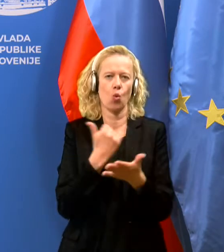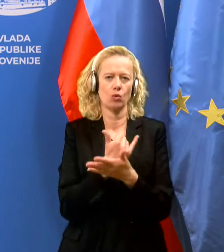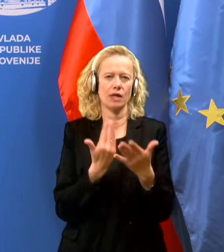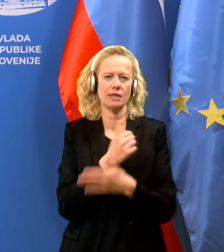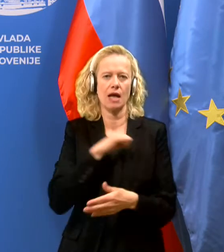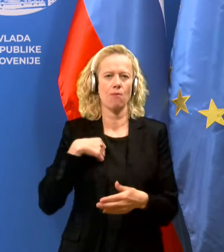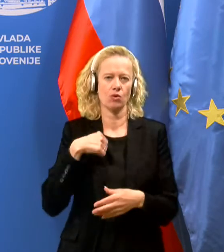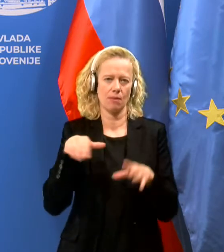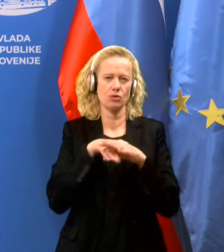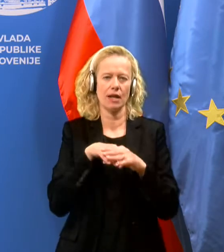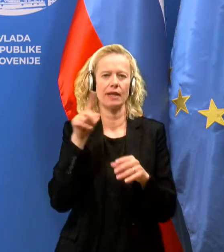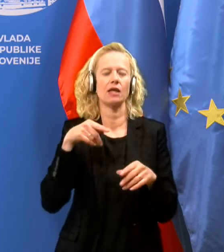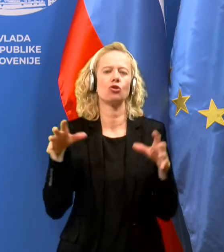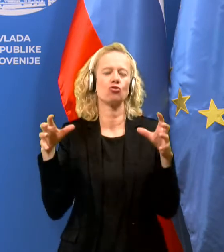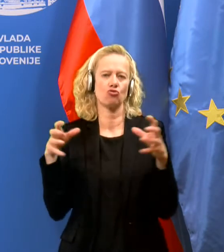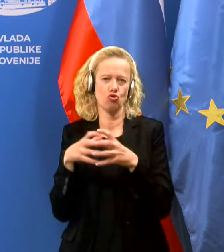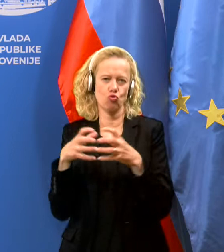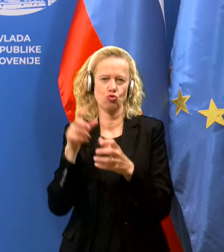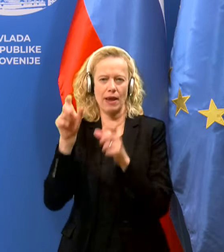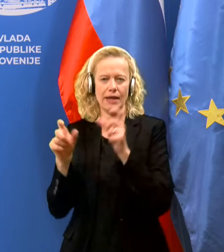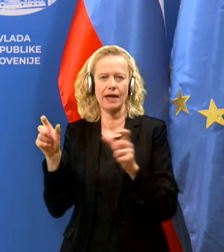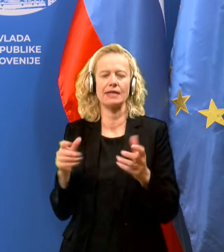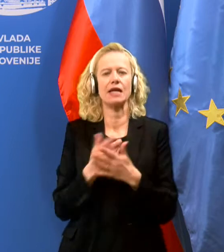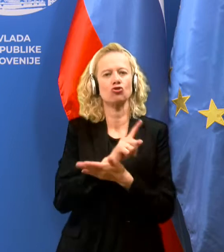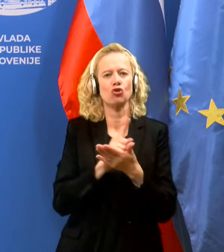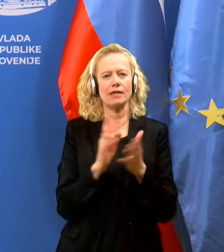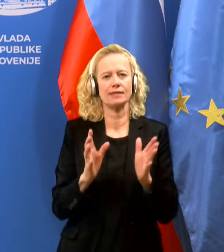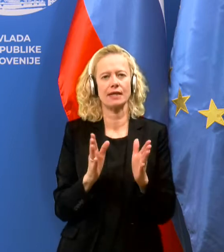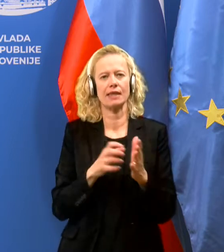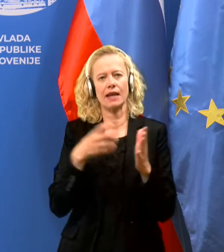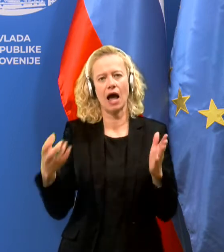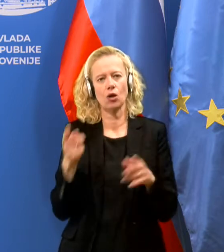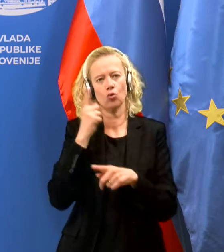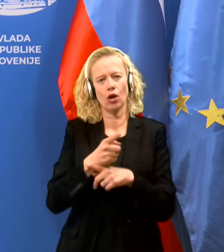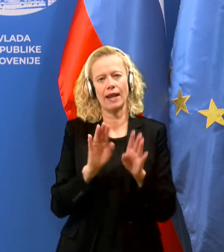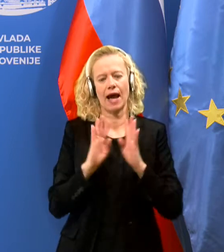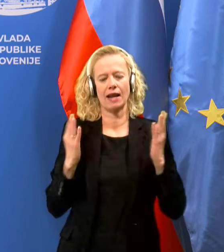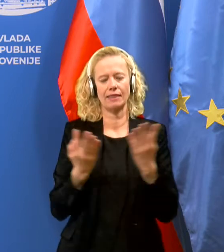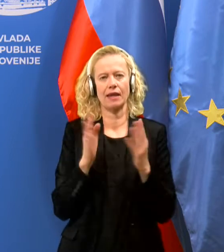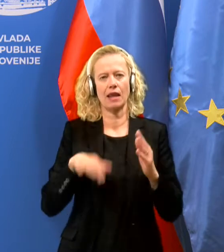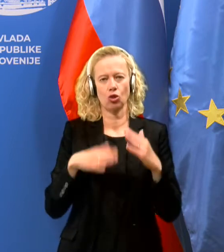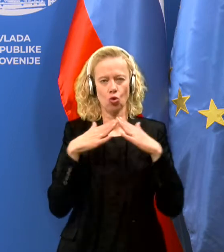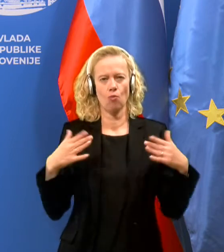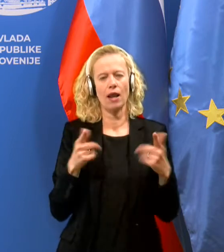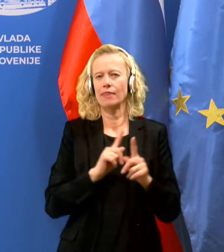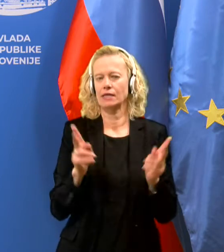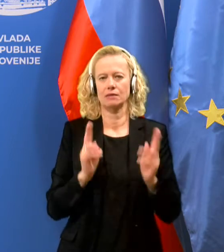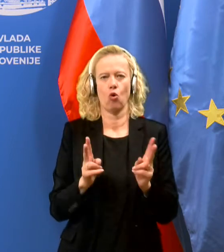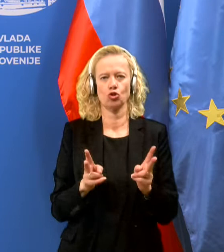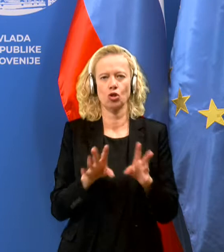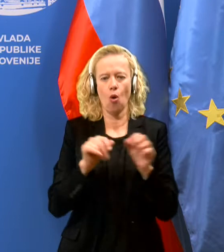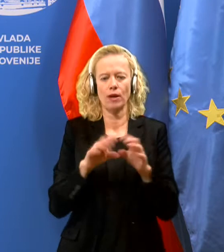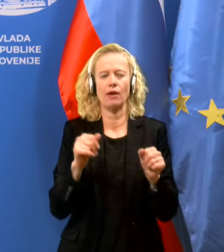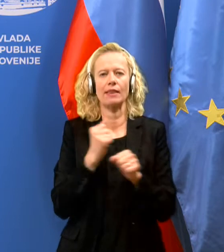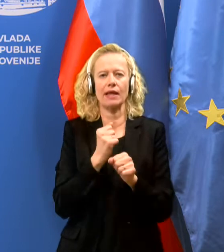za samozaposlene in družbenike za čas trajanja odrejene karantene na domu ali nezmožnosti upravljanja dela